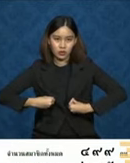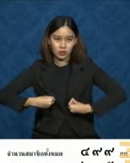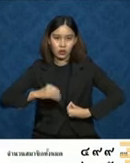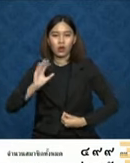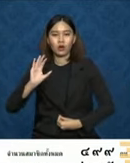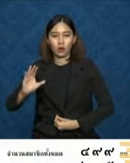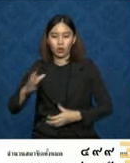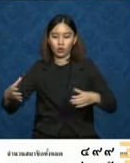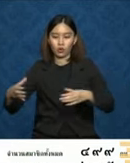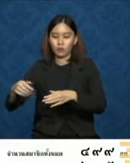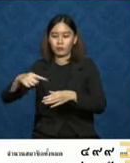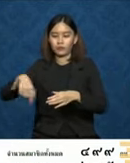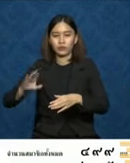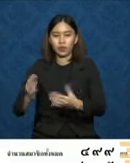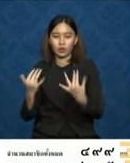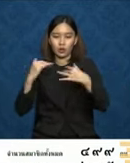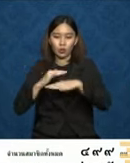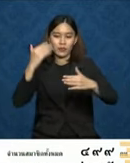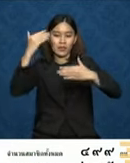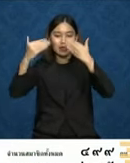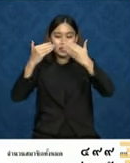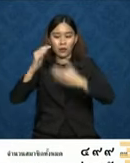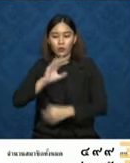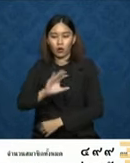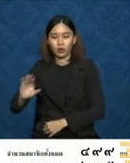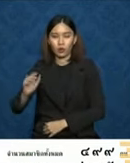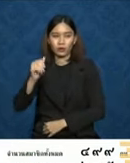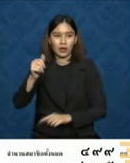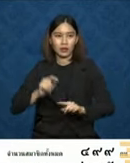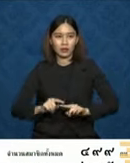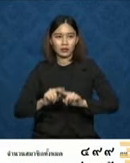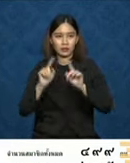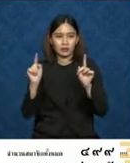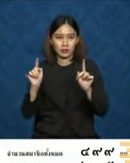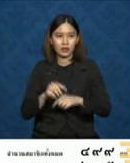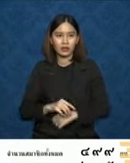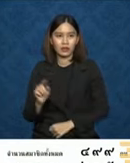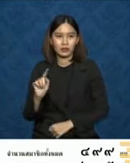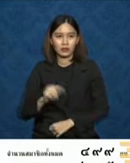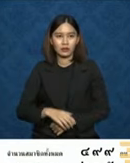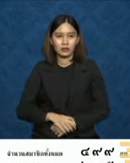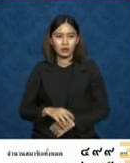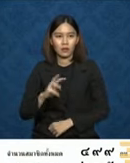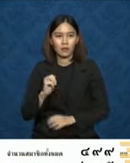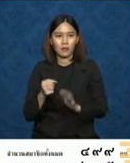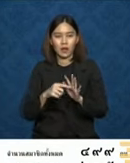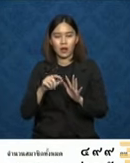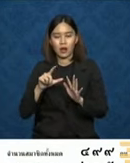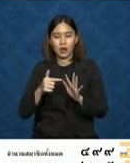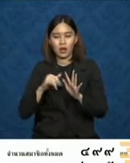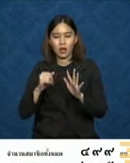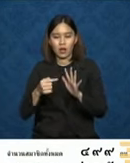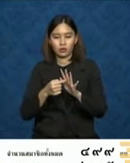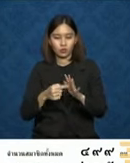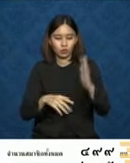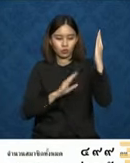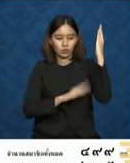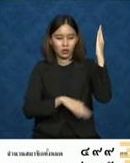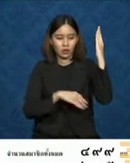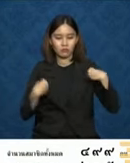ชาติของชาวโม้งร่วมกิจกรรมของชาวโม้งได้แต่ปมูดมลายูปัตตานีใส่ชุด